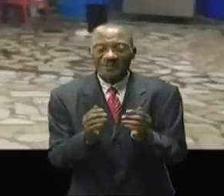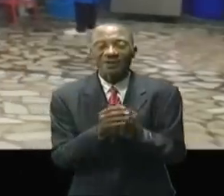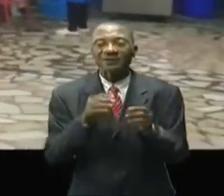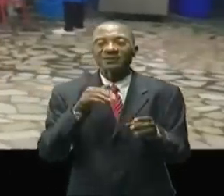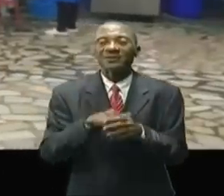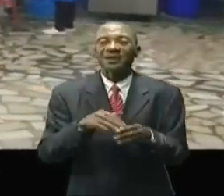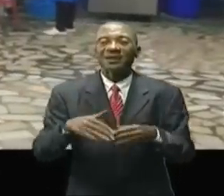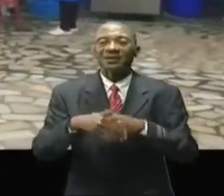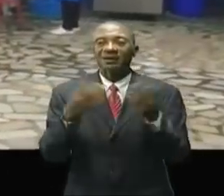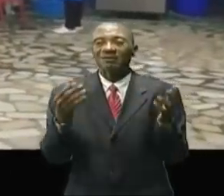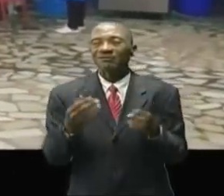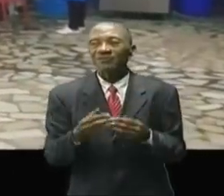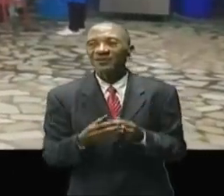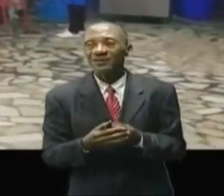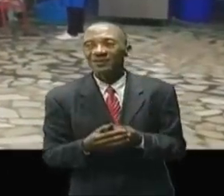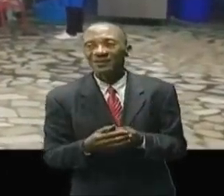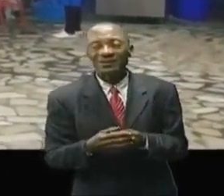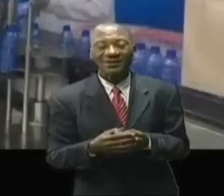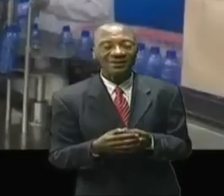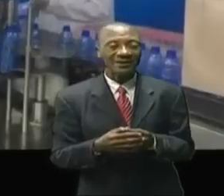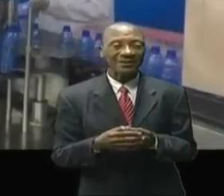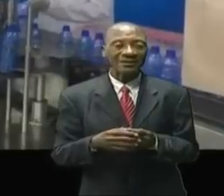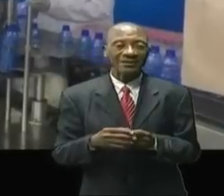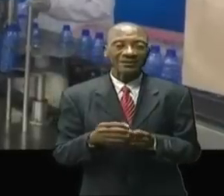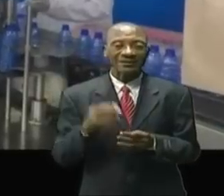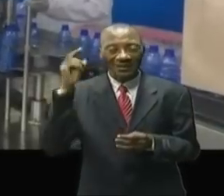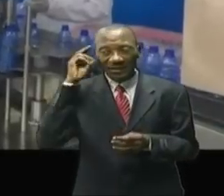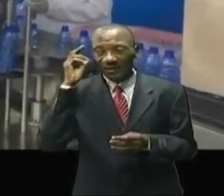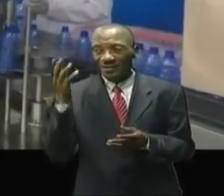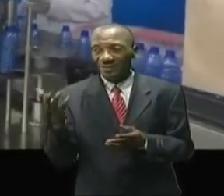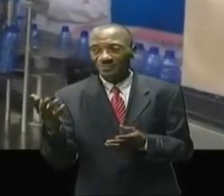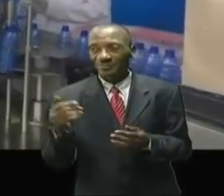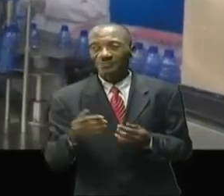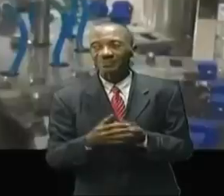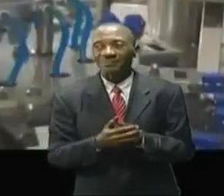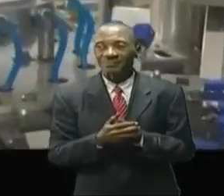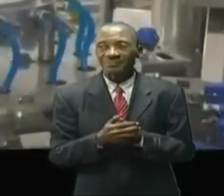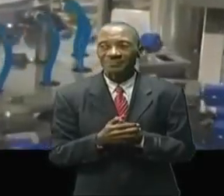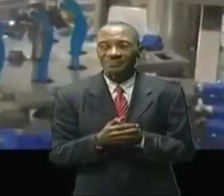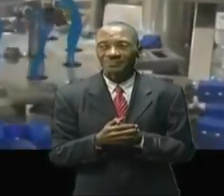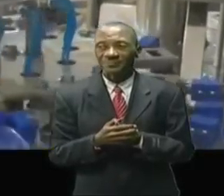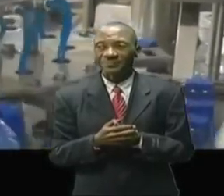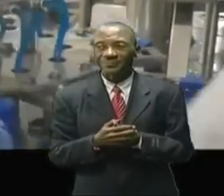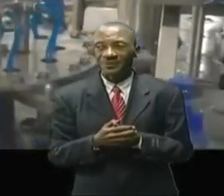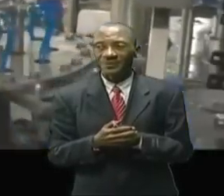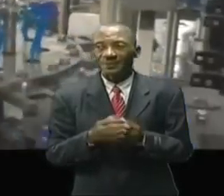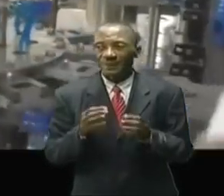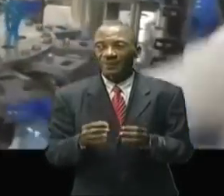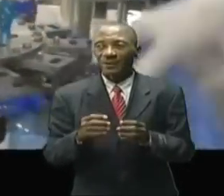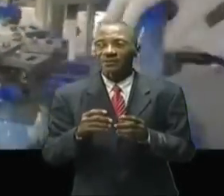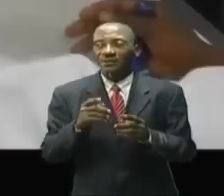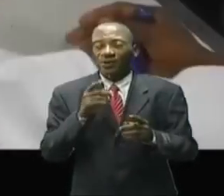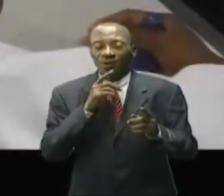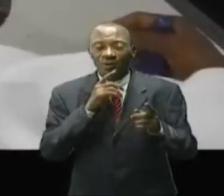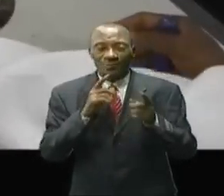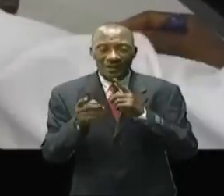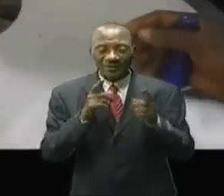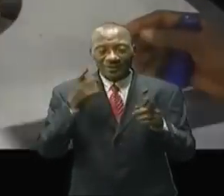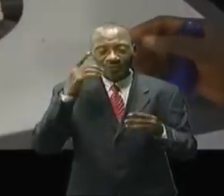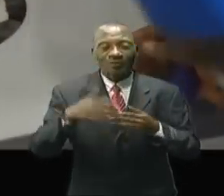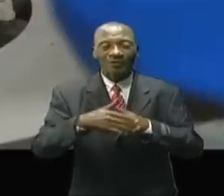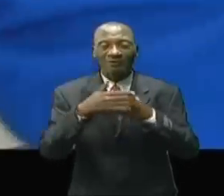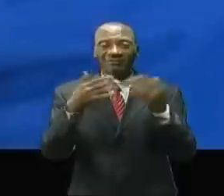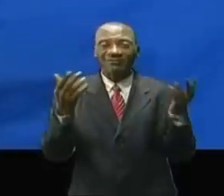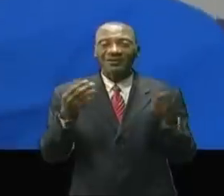dispositif important dans la vie économique de la province, mais surtout éviter à la population de Mbujimayi les maladies d'origine hydrique et accroître